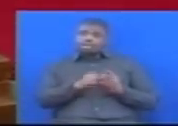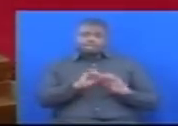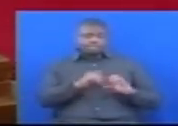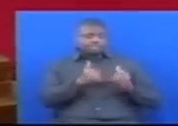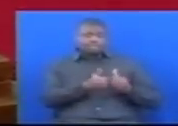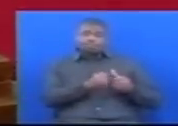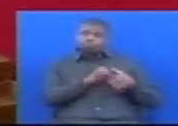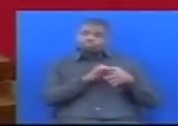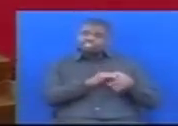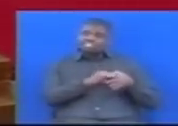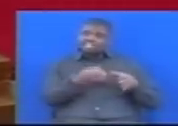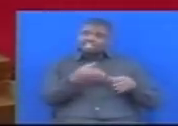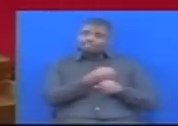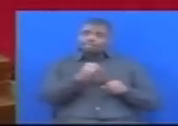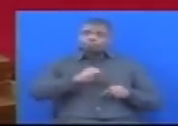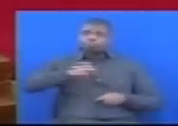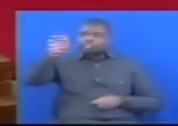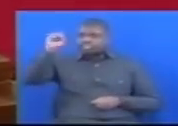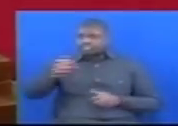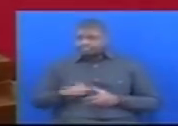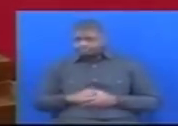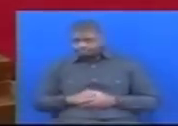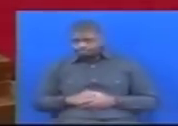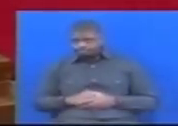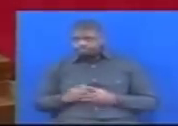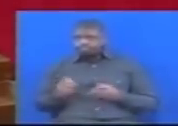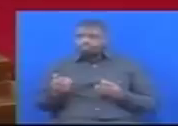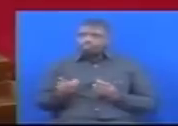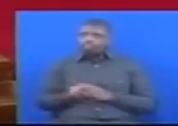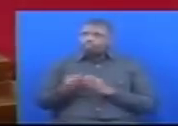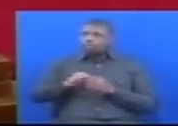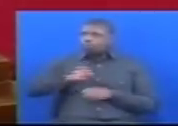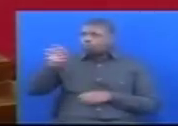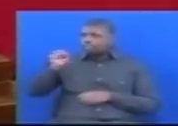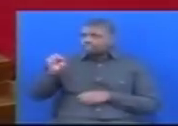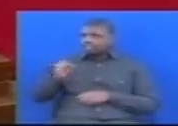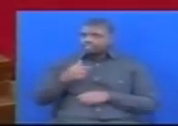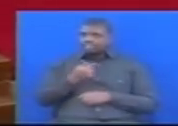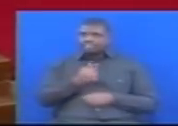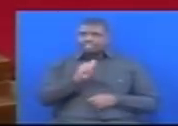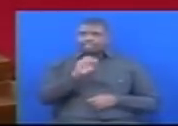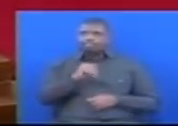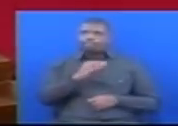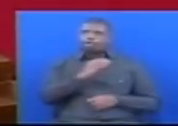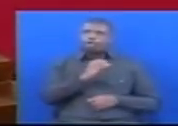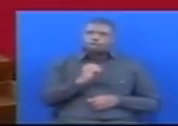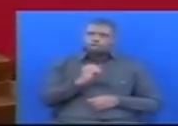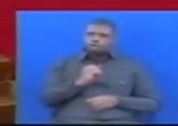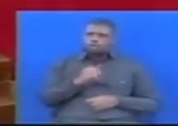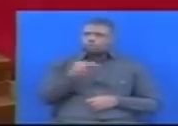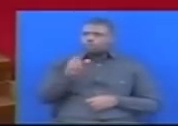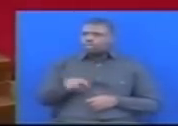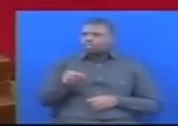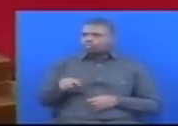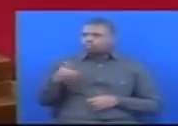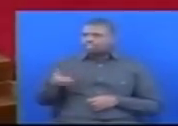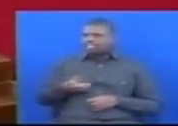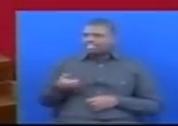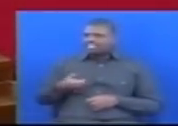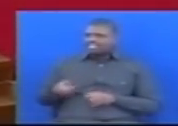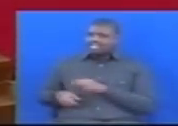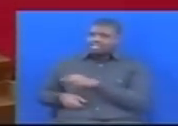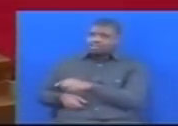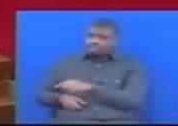wilaya Tunduru kilipata ushindi. Pamoja na ushindi wa Temco Limited, wananchi wa kijiji cha